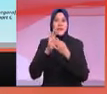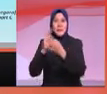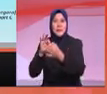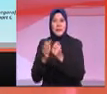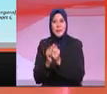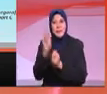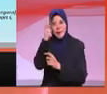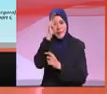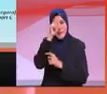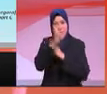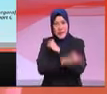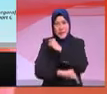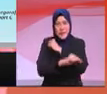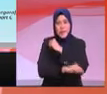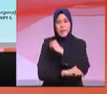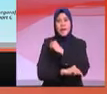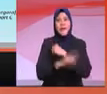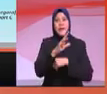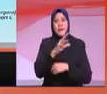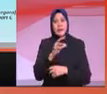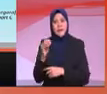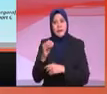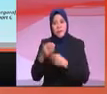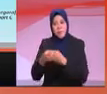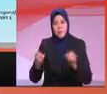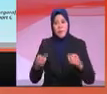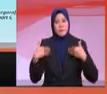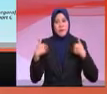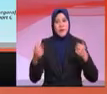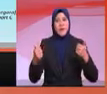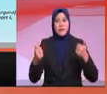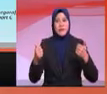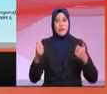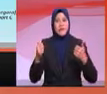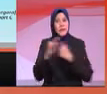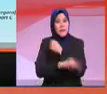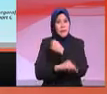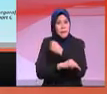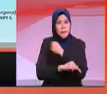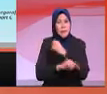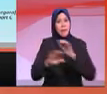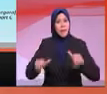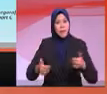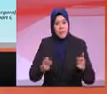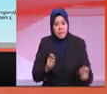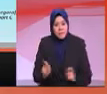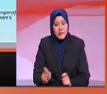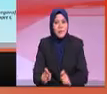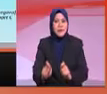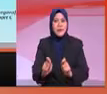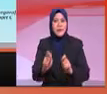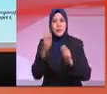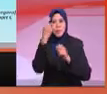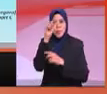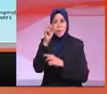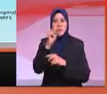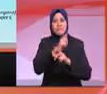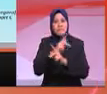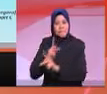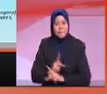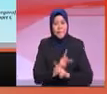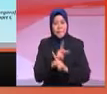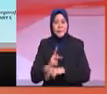dengan kerajaan negeri dan juga dengan pejabat kesihatan negeri melihat kepada tindakan-tindakan kita untuk